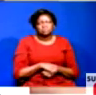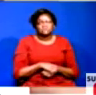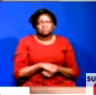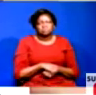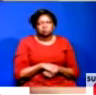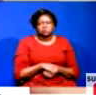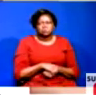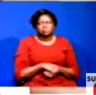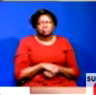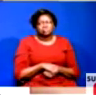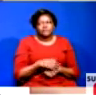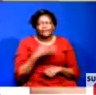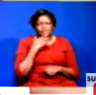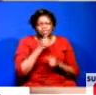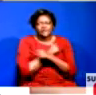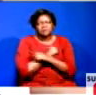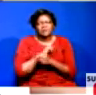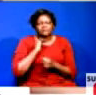tupende nchi yetu.